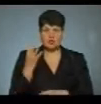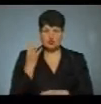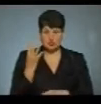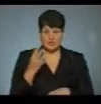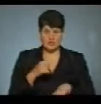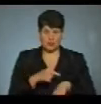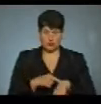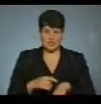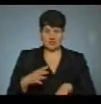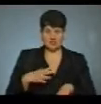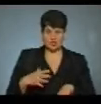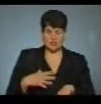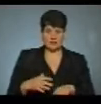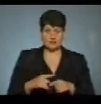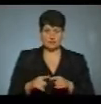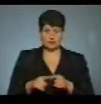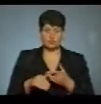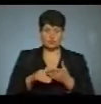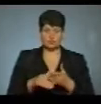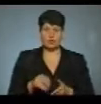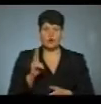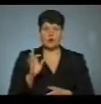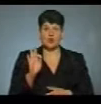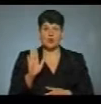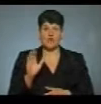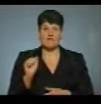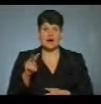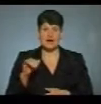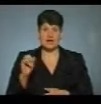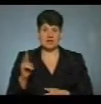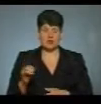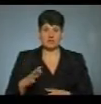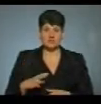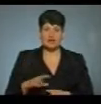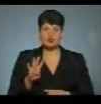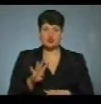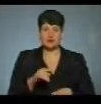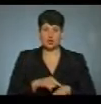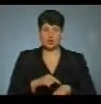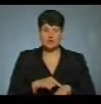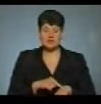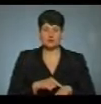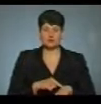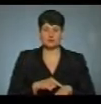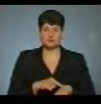години чекали скоро, з Ковалівки телефонують вам, 4 години чекали скоро на отримання